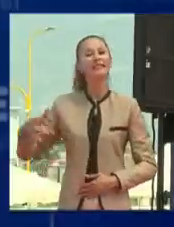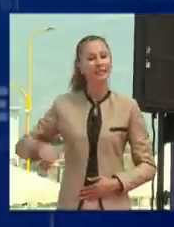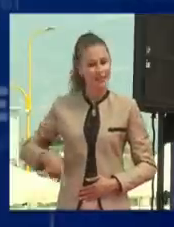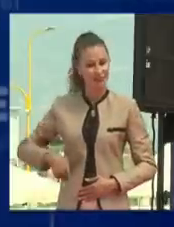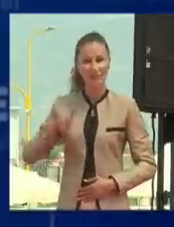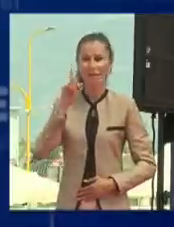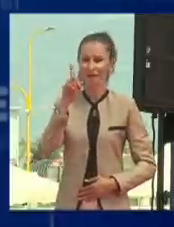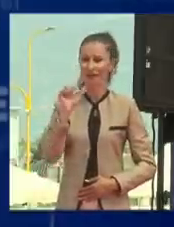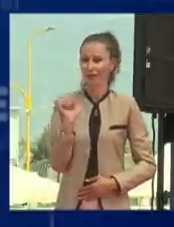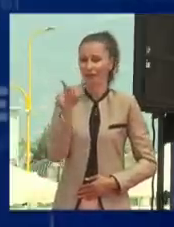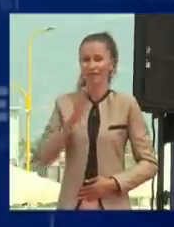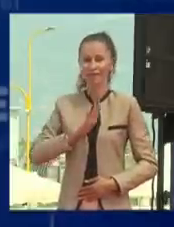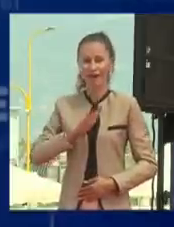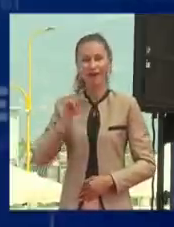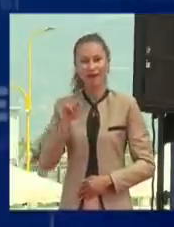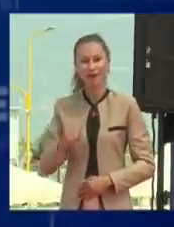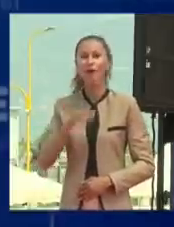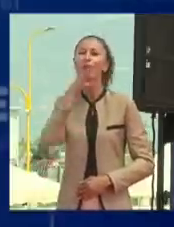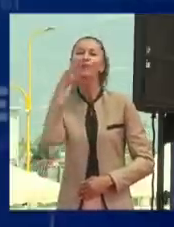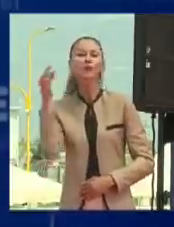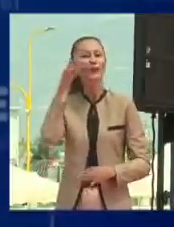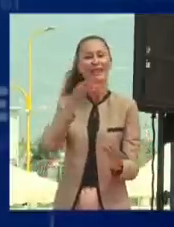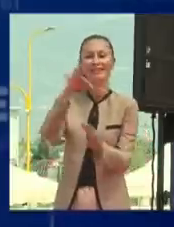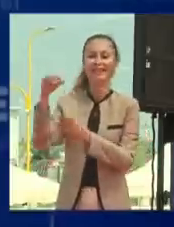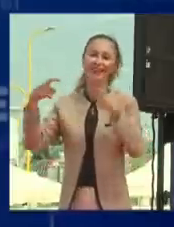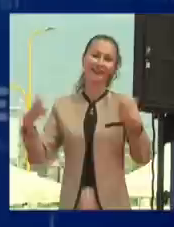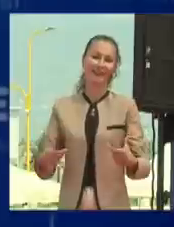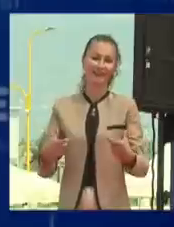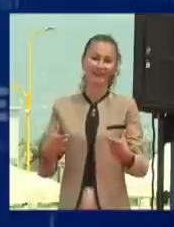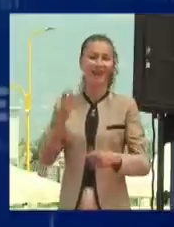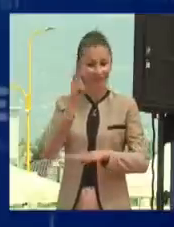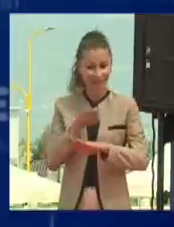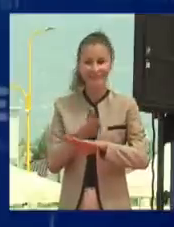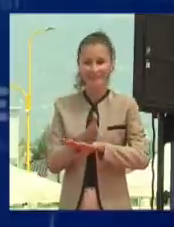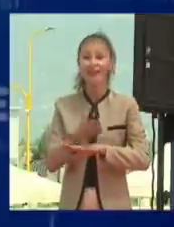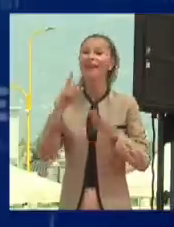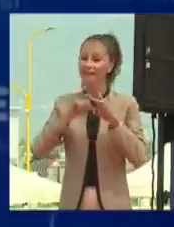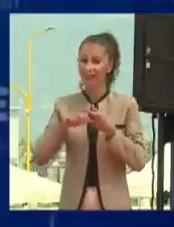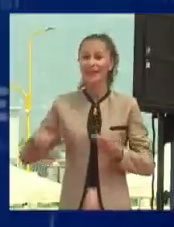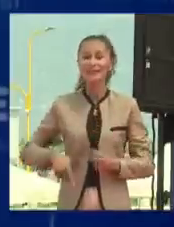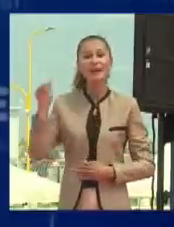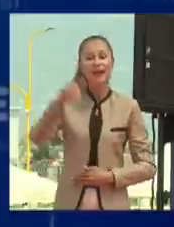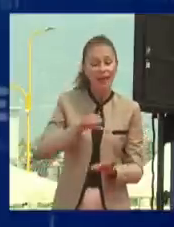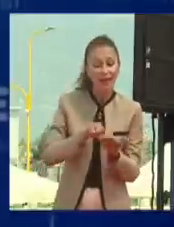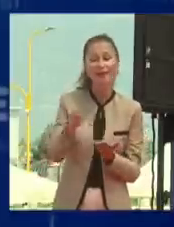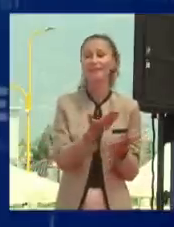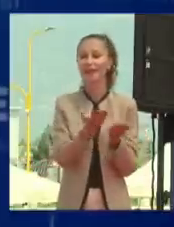İzmir'in bir özelliği var. İzmir mutlu insanların kenti aslında. Ve İzmir'e gelen